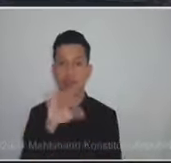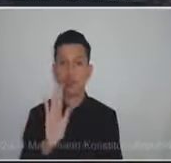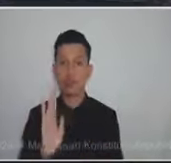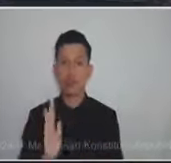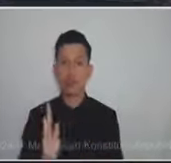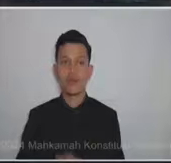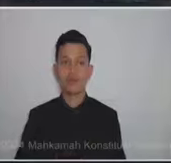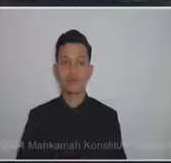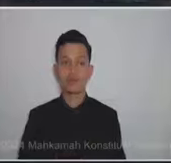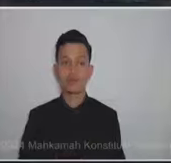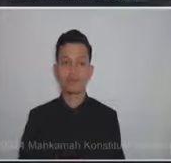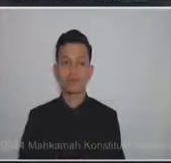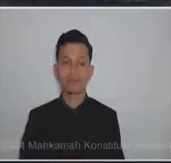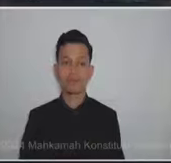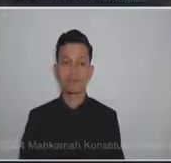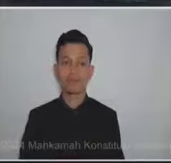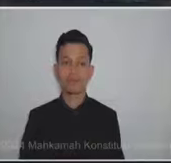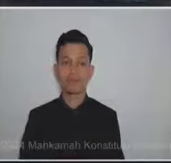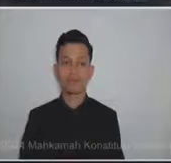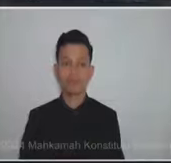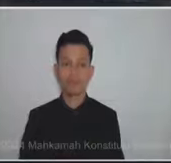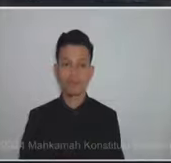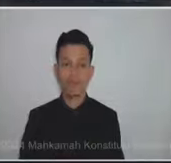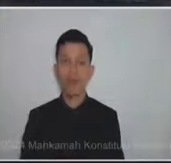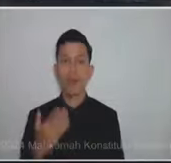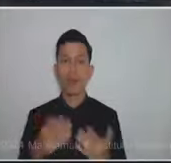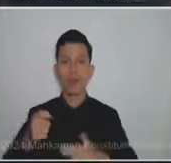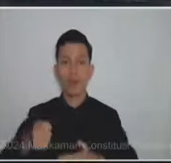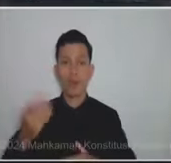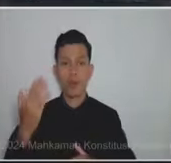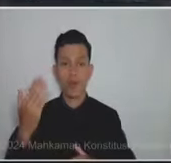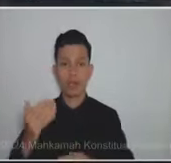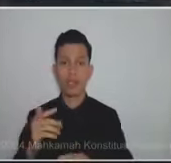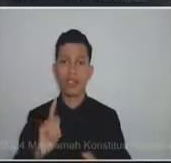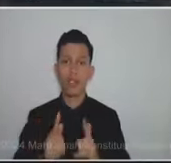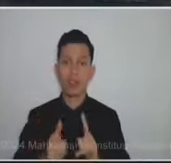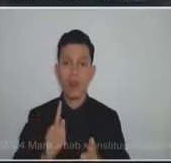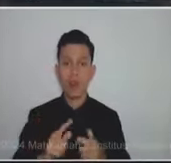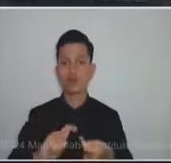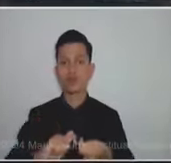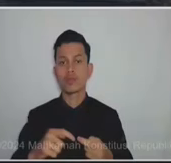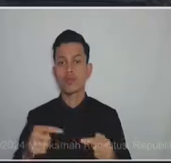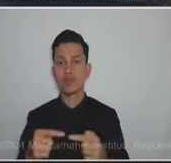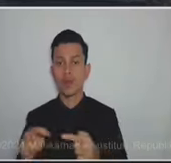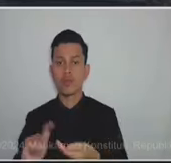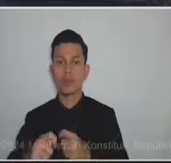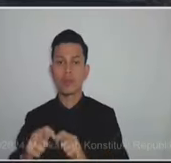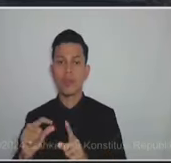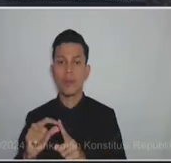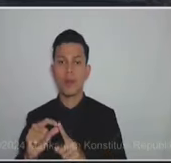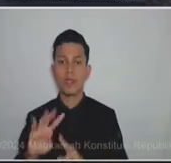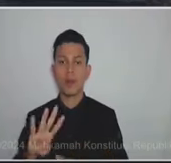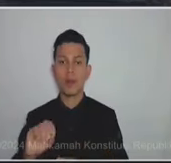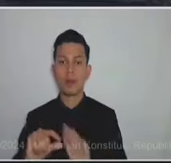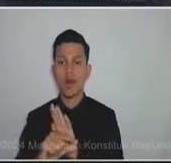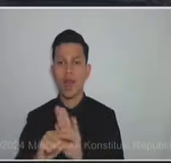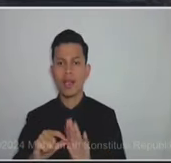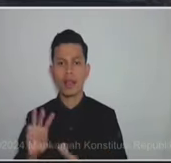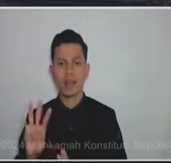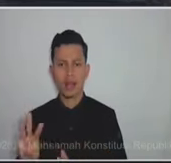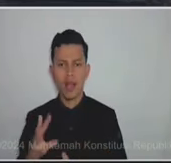diucapkan bertolak pada pertimbangan hukum di atas apabila dikaitkan dengan permohonan pengujian pasal 40 ayat 3 undang-undang 10 2016 menurut mahkamah